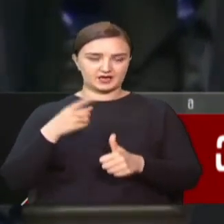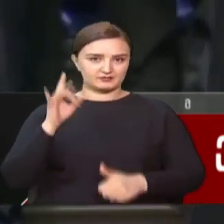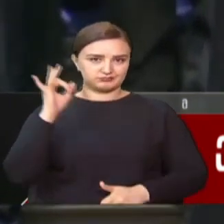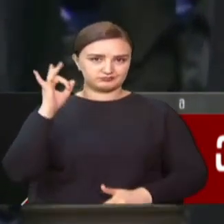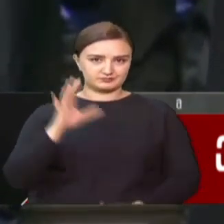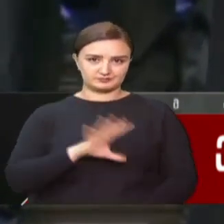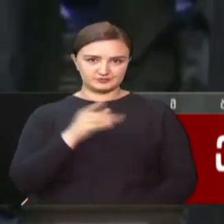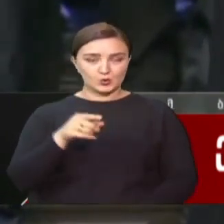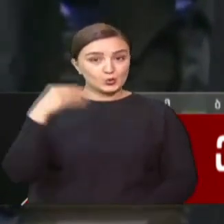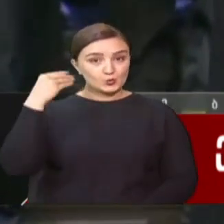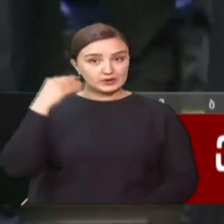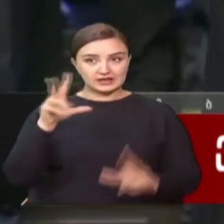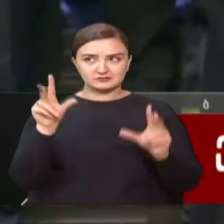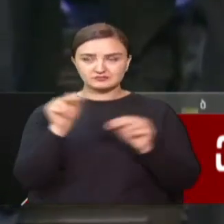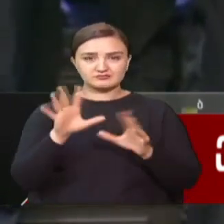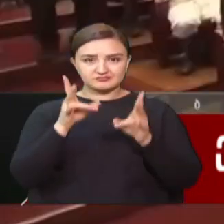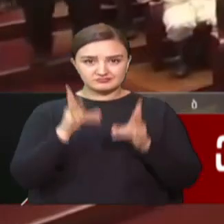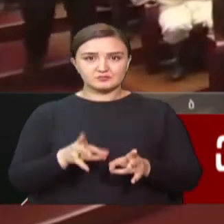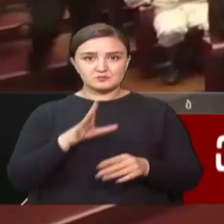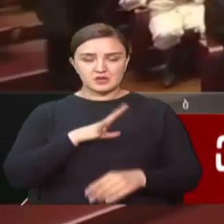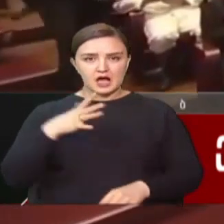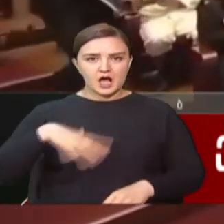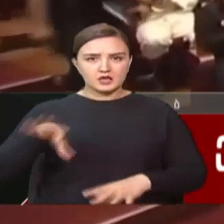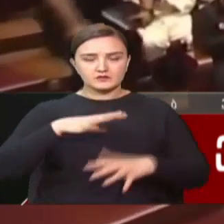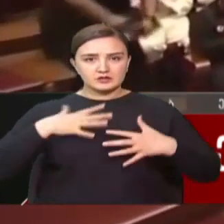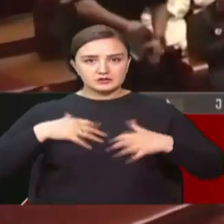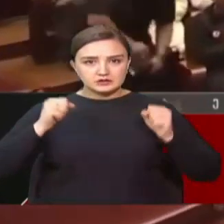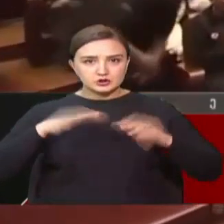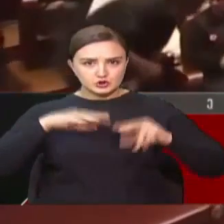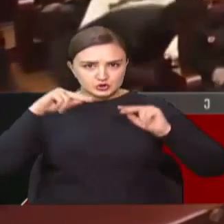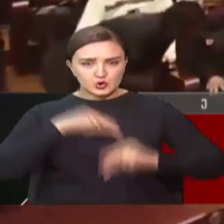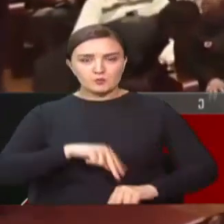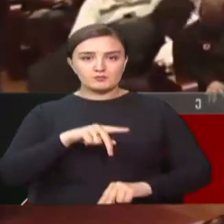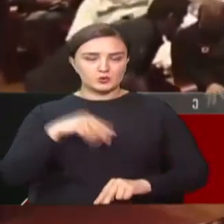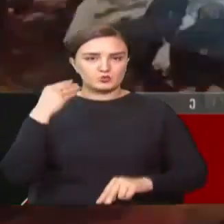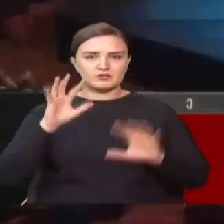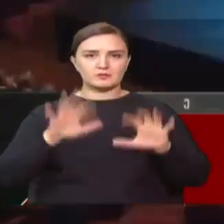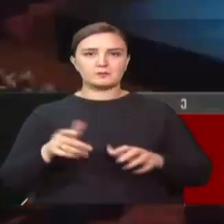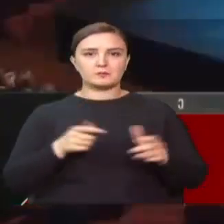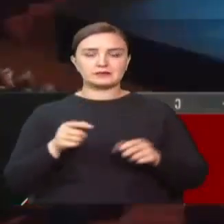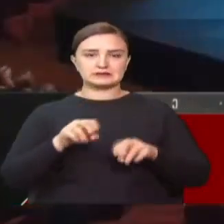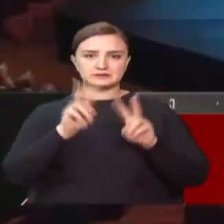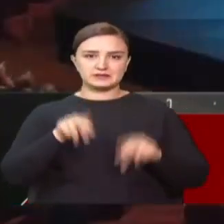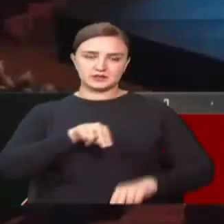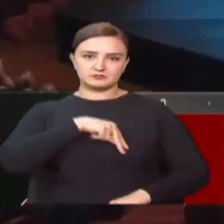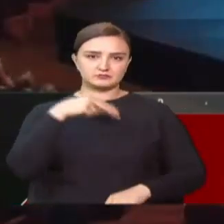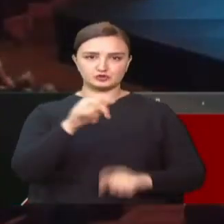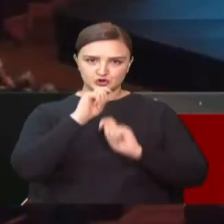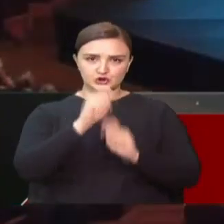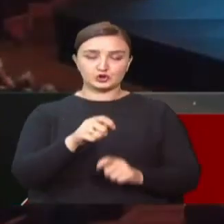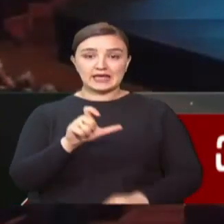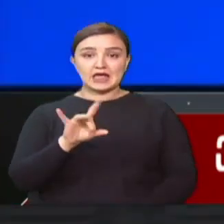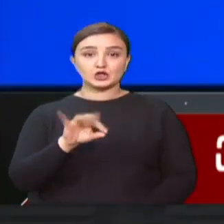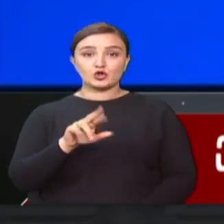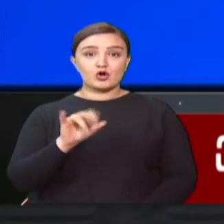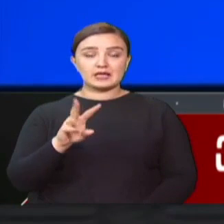ertzhel gaișhera. Turca ciste kizona și cartulele bistavdau zogabișroma turketis președint ma specialuri gildoti și epasa. Recep Tayyip Erdogan